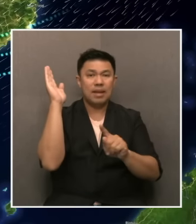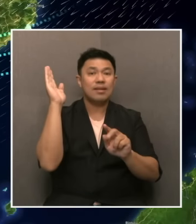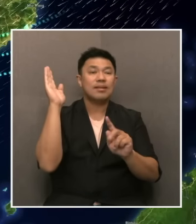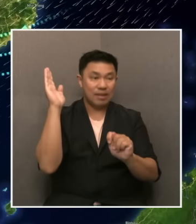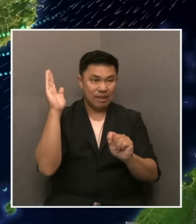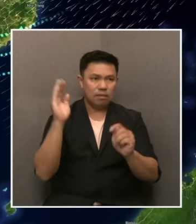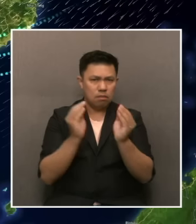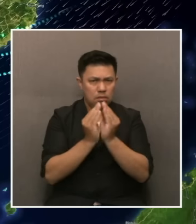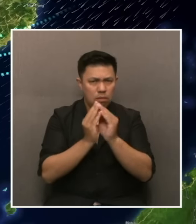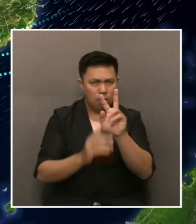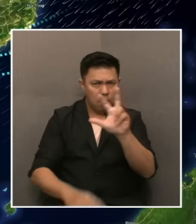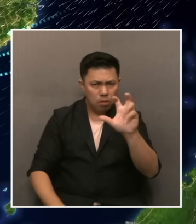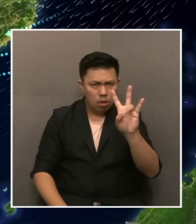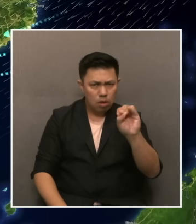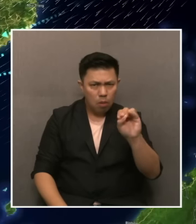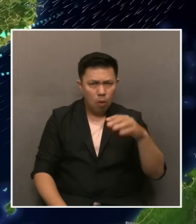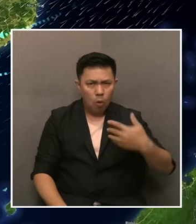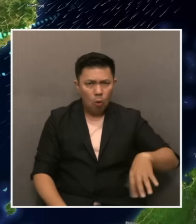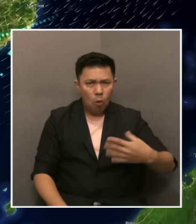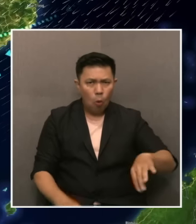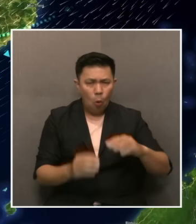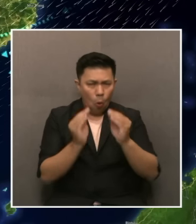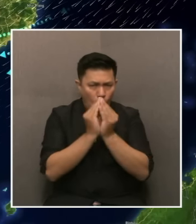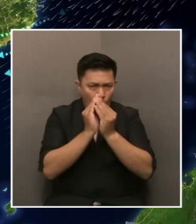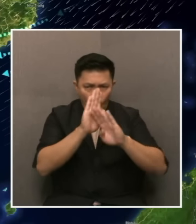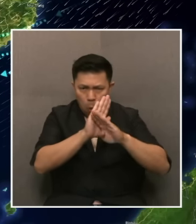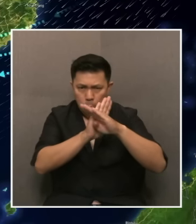mmสูงมากเลยในพ้ที่พ้ใ้ตรงนี้